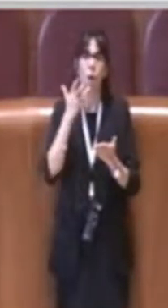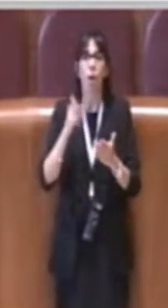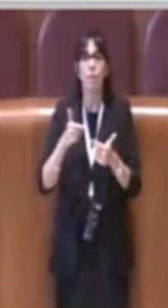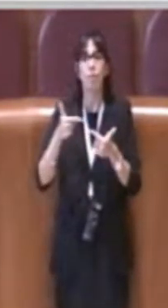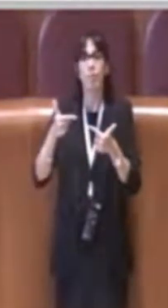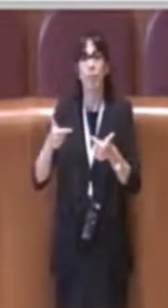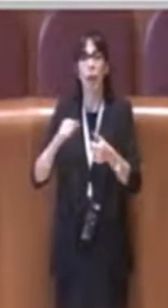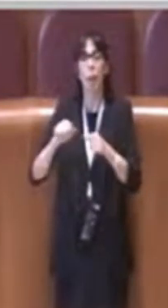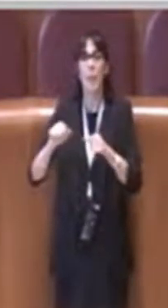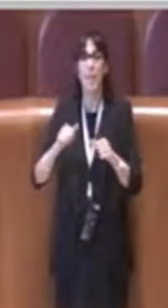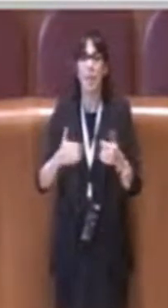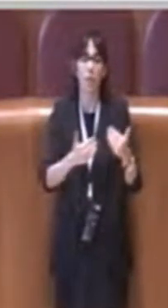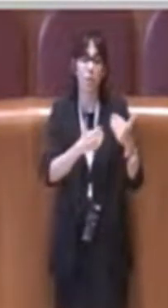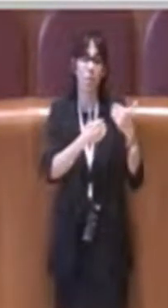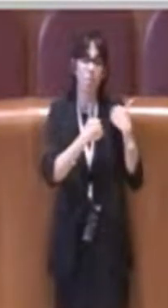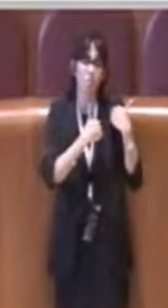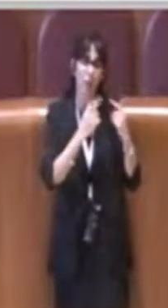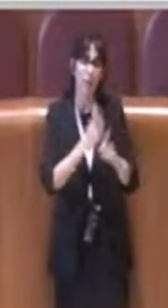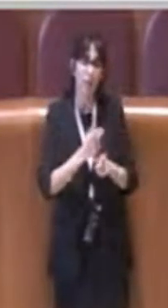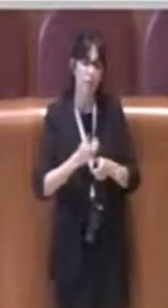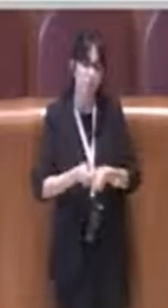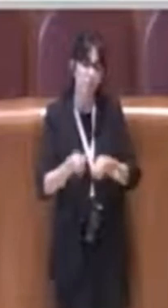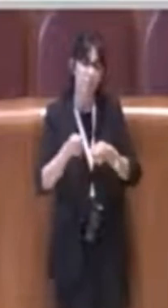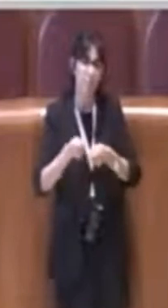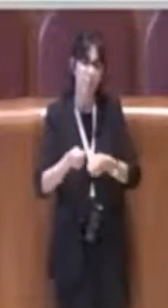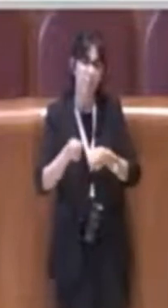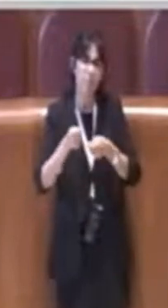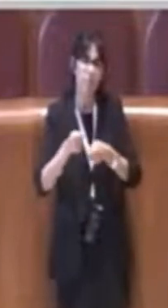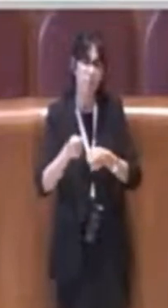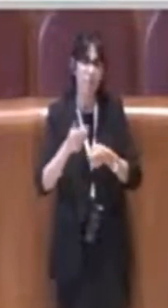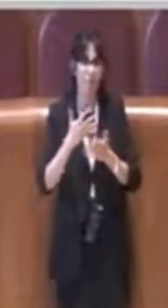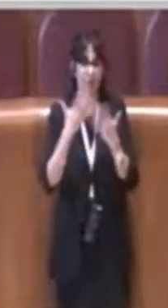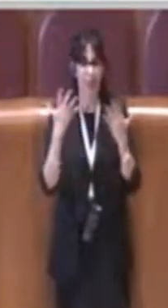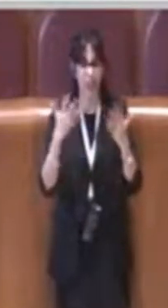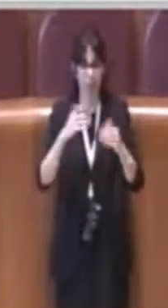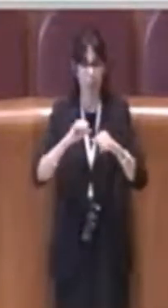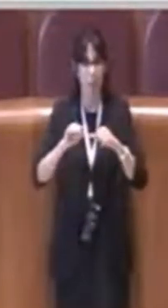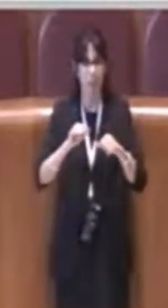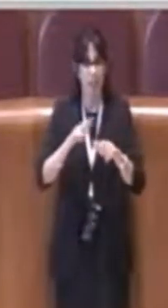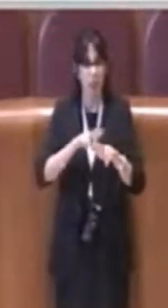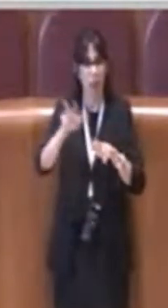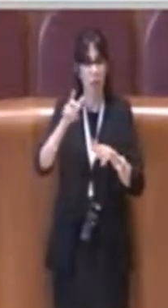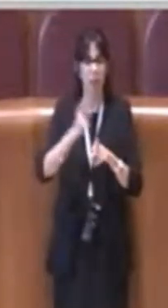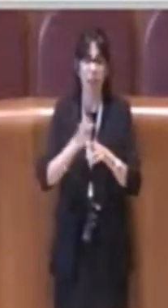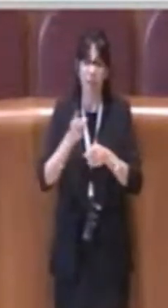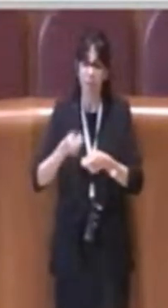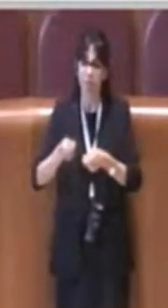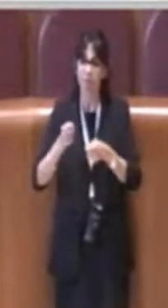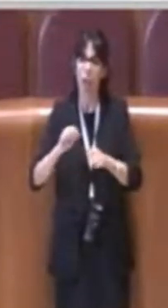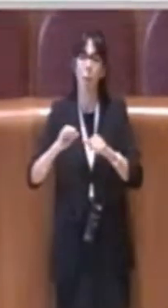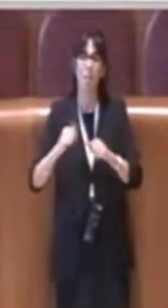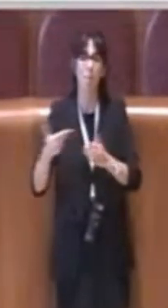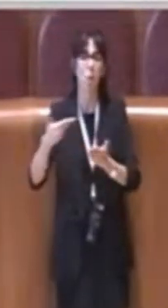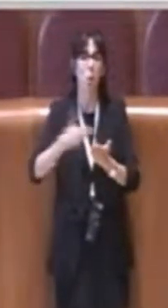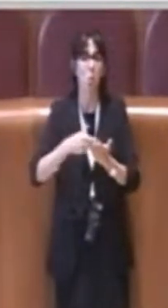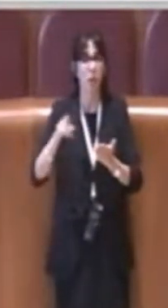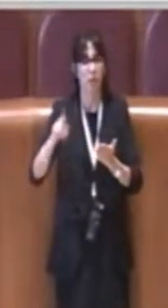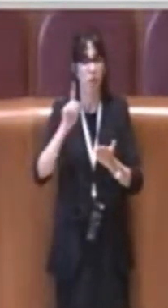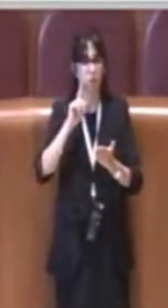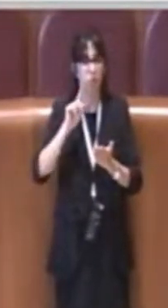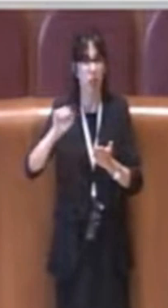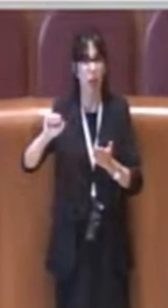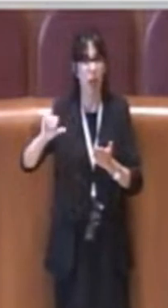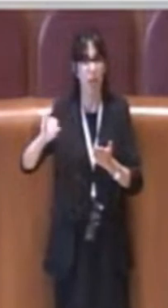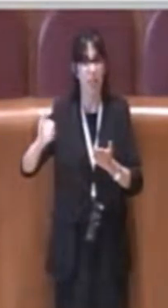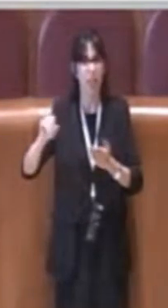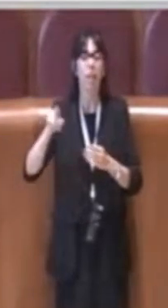l'amministrazione a sollecitare l'amministrazione capitolina, a sollecitare l'amministrazione proponente, che ricordo sempre essere l'ASI, ad